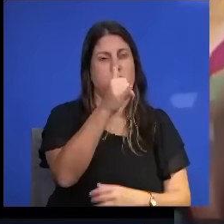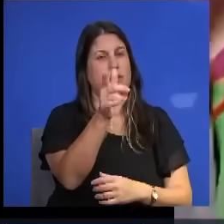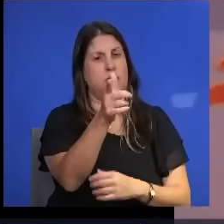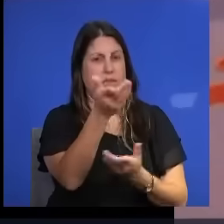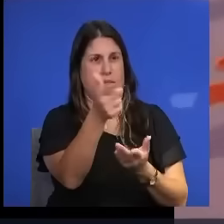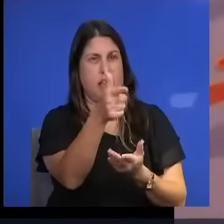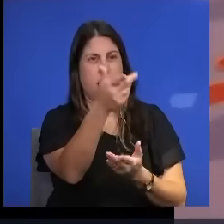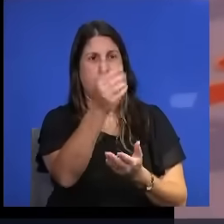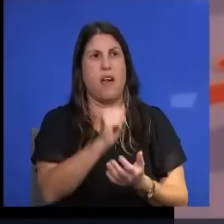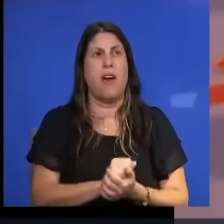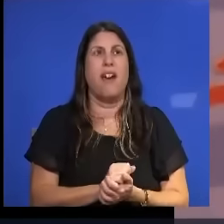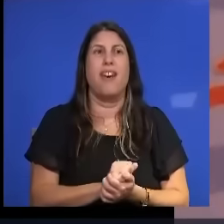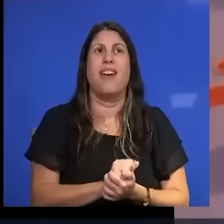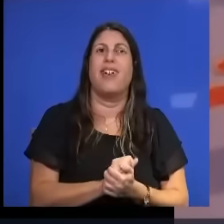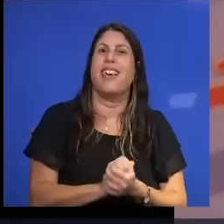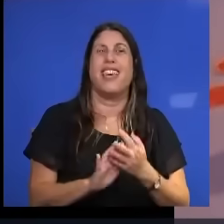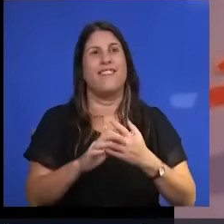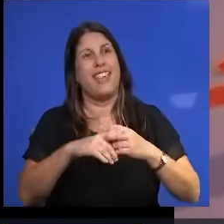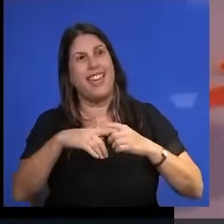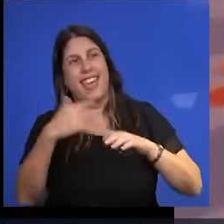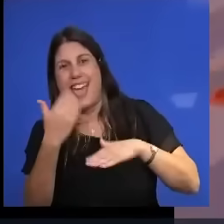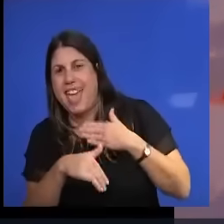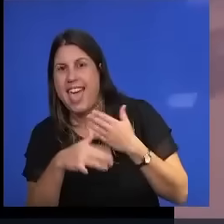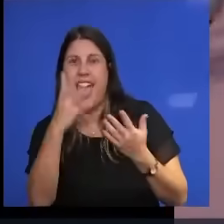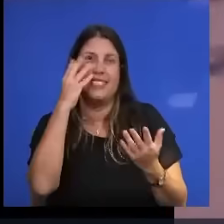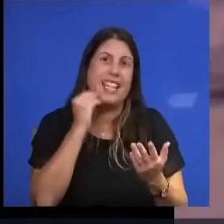והשלמנו, איזה כיף. בואו נמשיך לדלג.